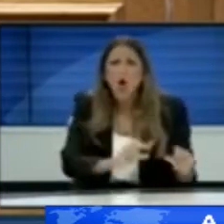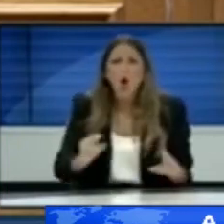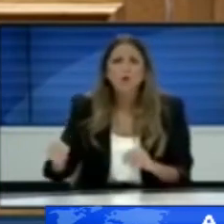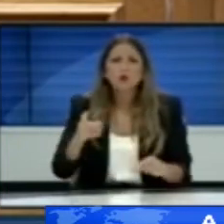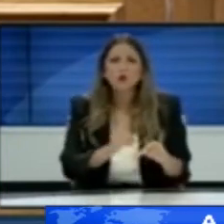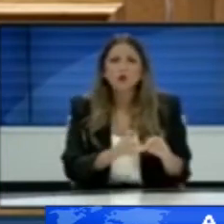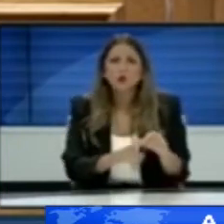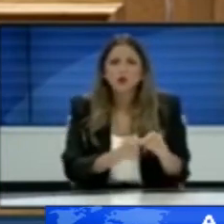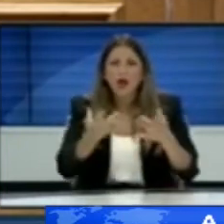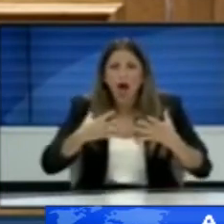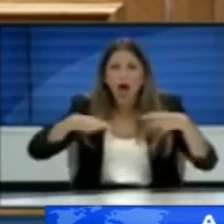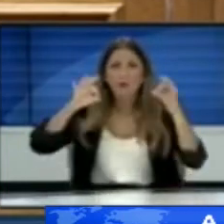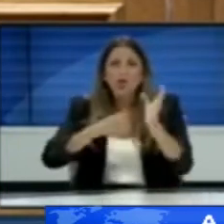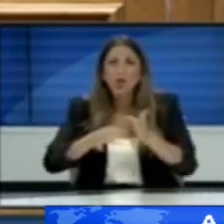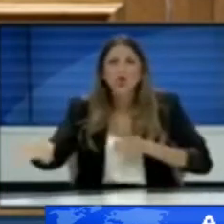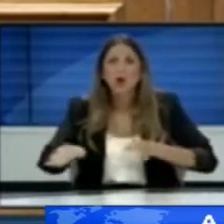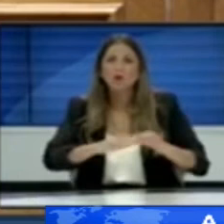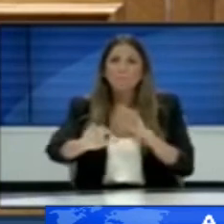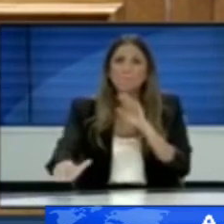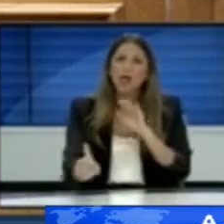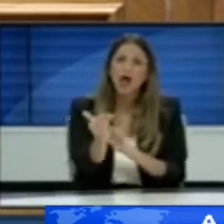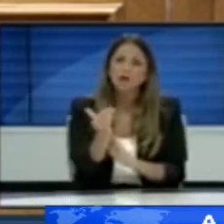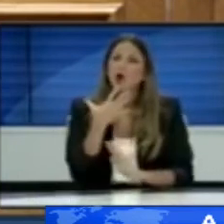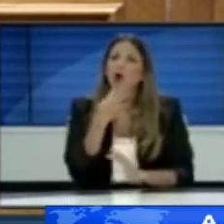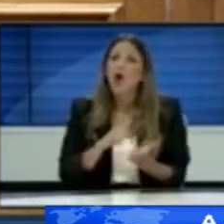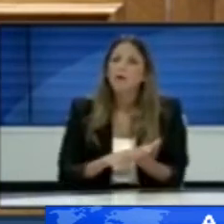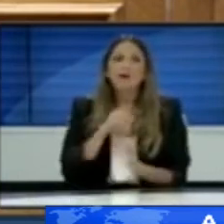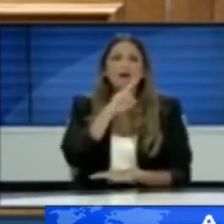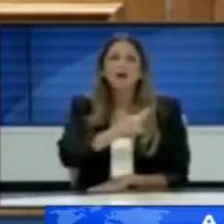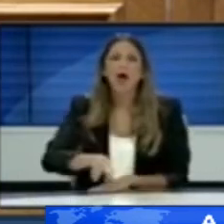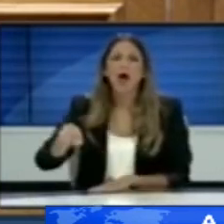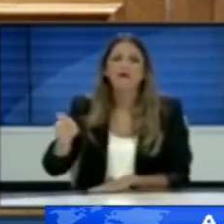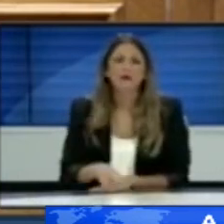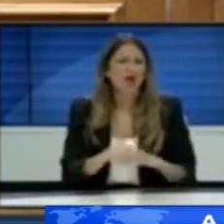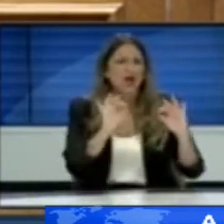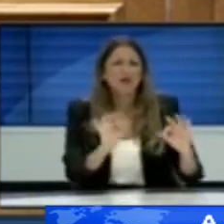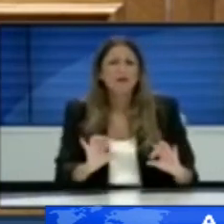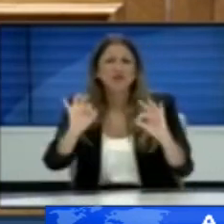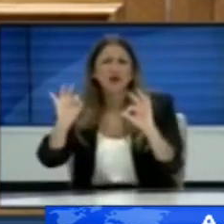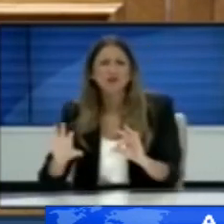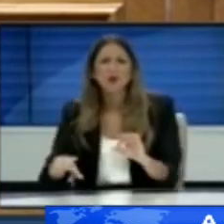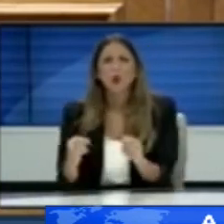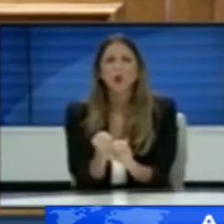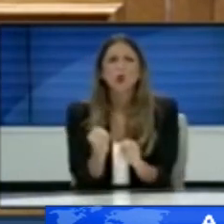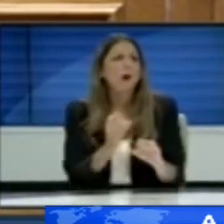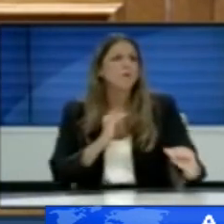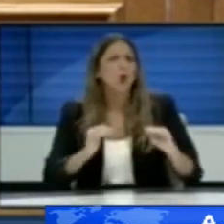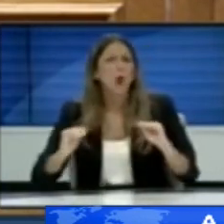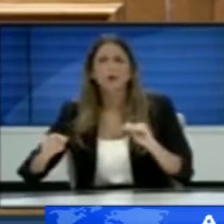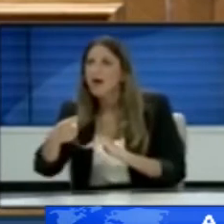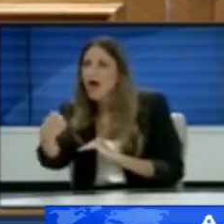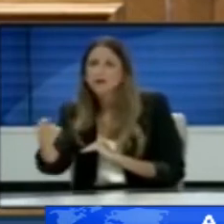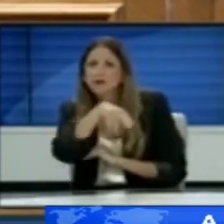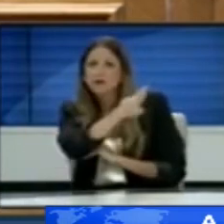το καλημέρα για να καταργήσετε όλο το πλαίσιο το νομοθετικό που διέπει τις εργασιακές σχέσεις,